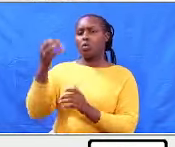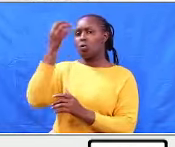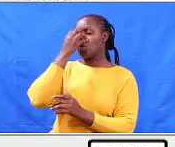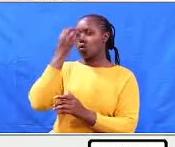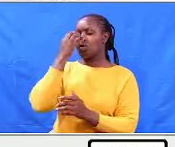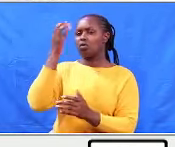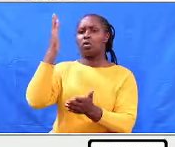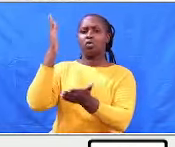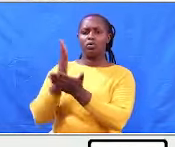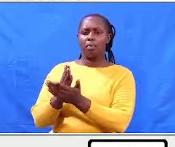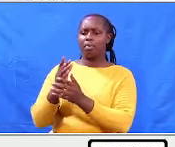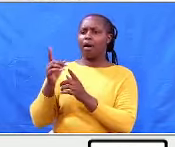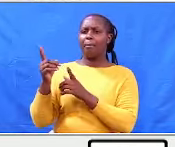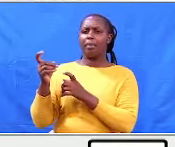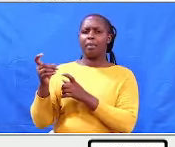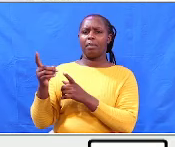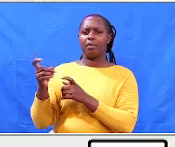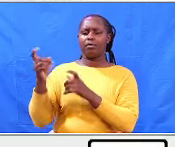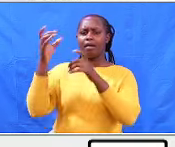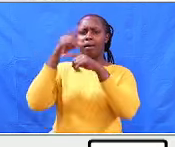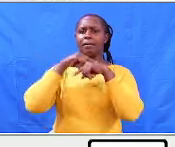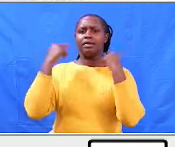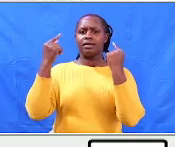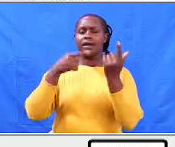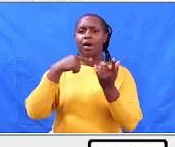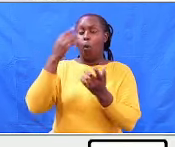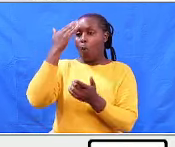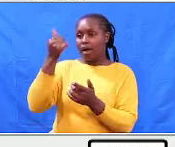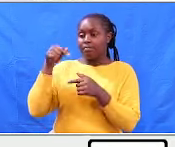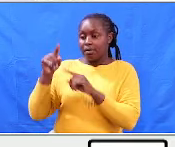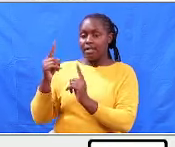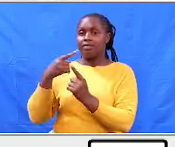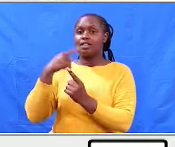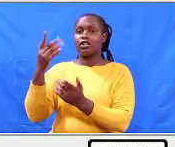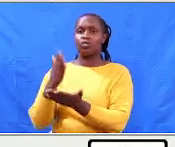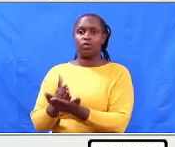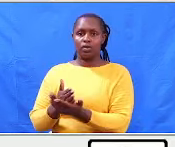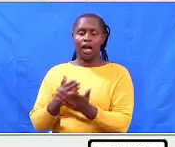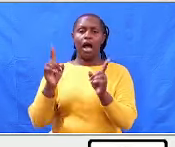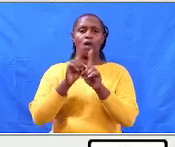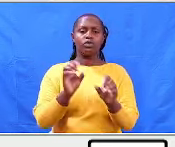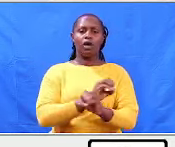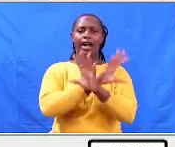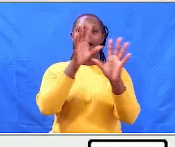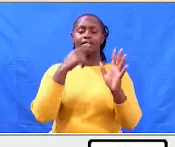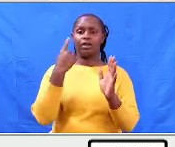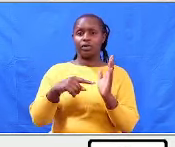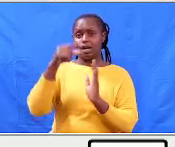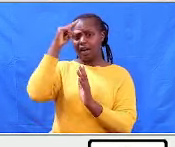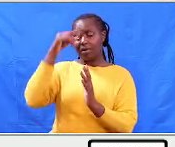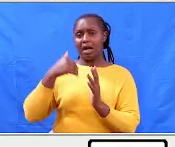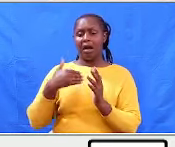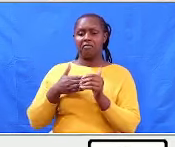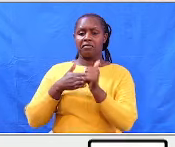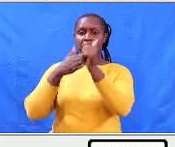maaskofu kwa kuongea ukweli na kusema kuwa serikali ya Kenya Kwanza imekosa mwelekeo. But with this